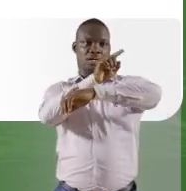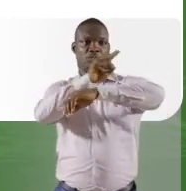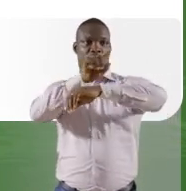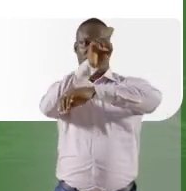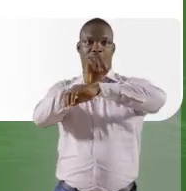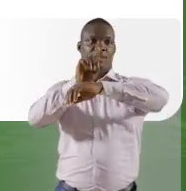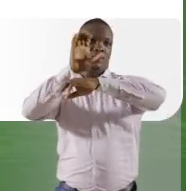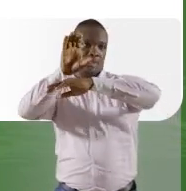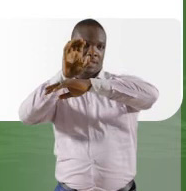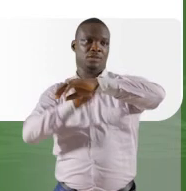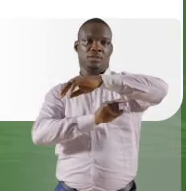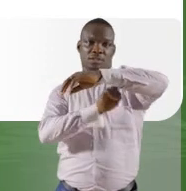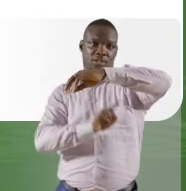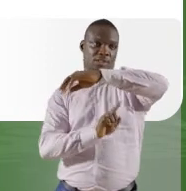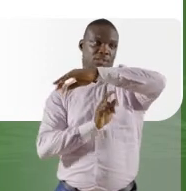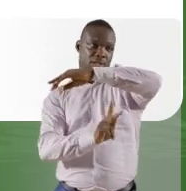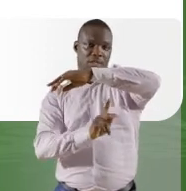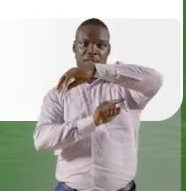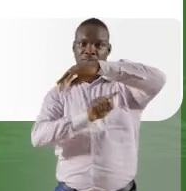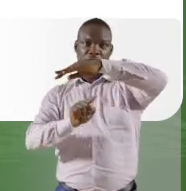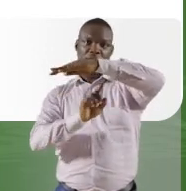ZC sur